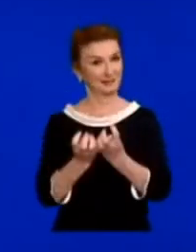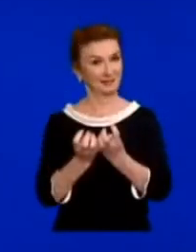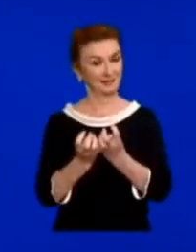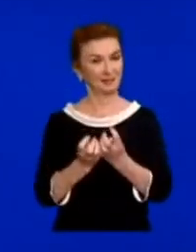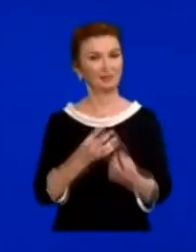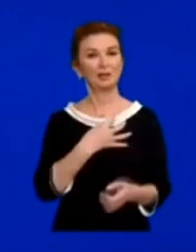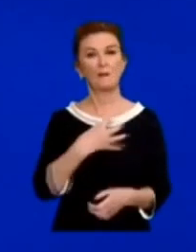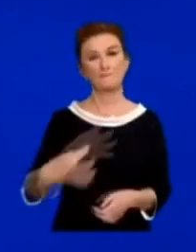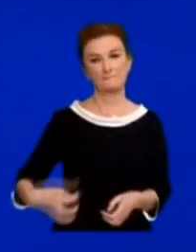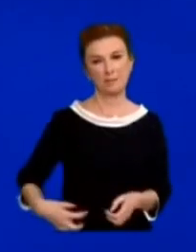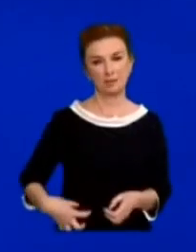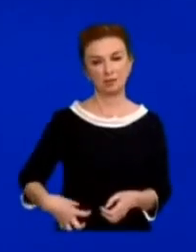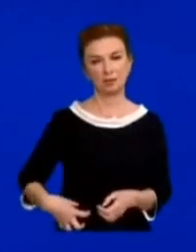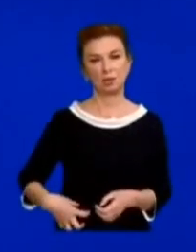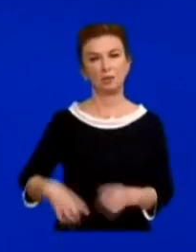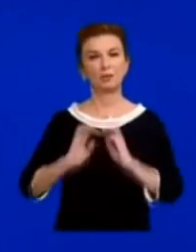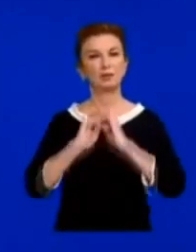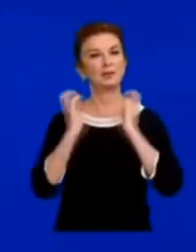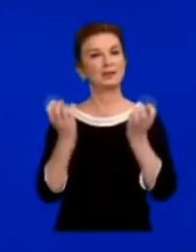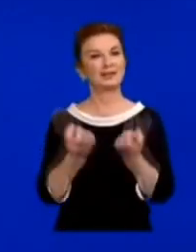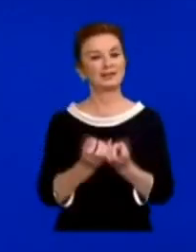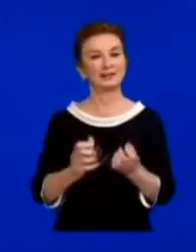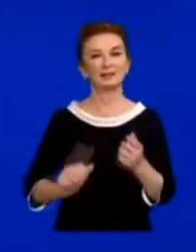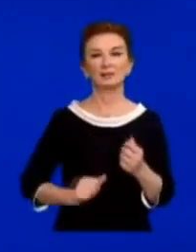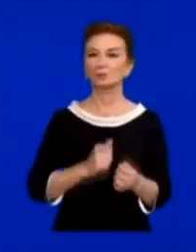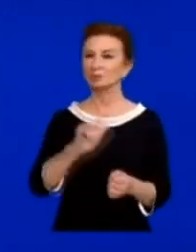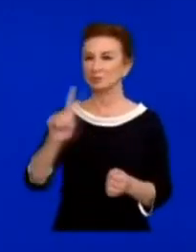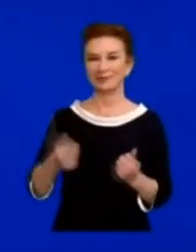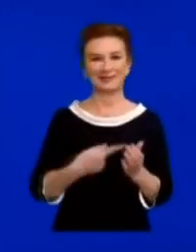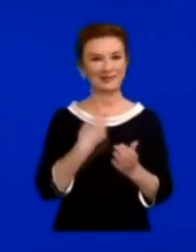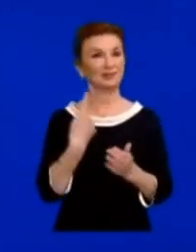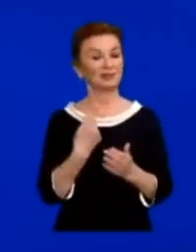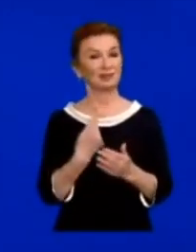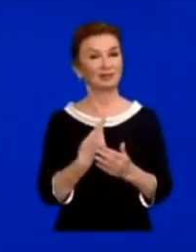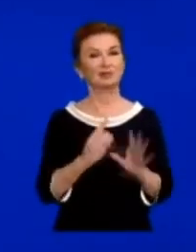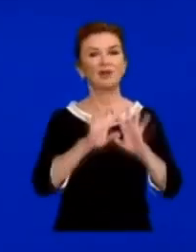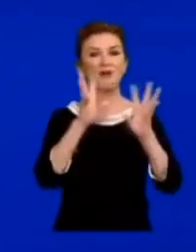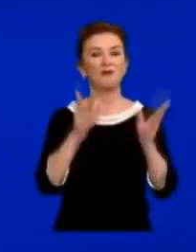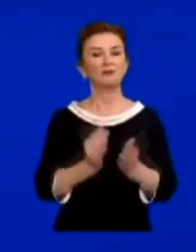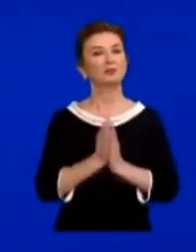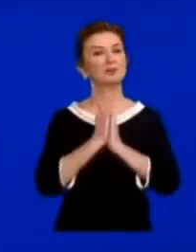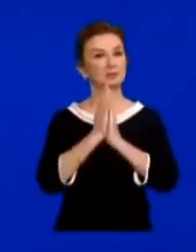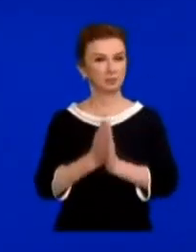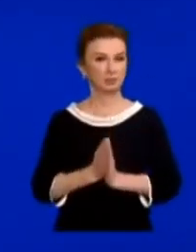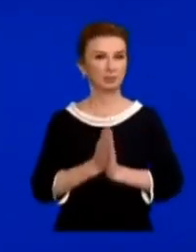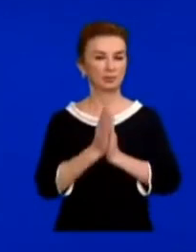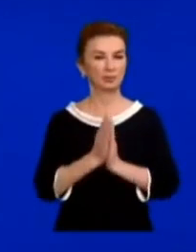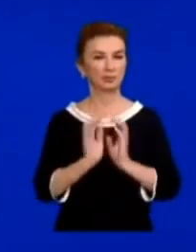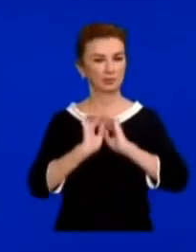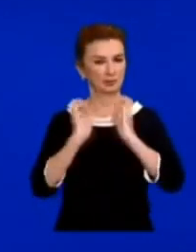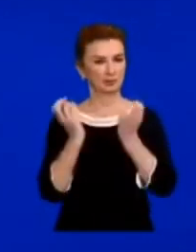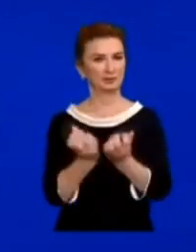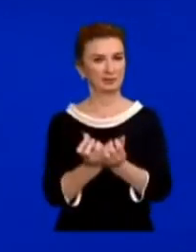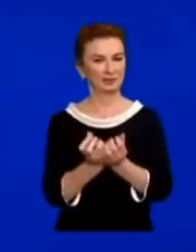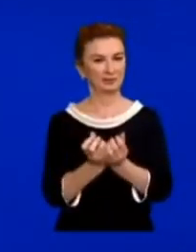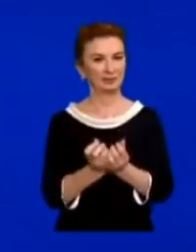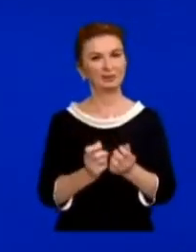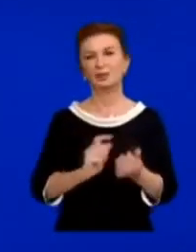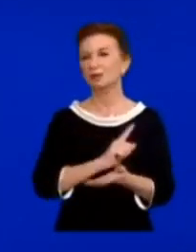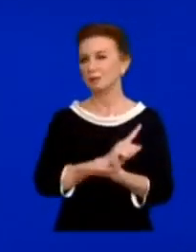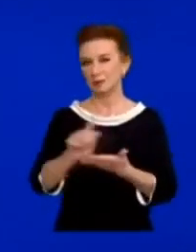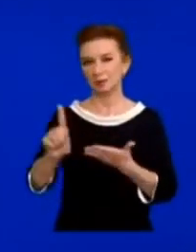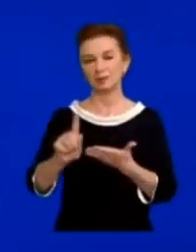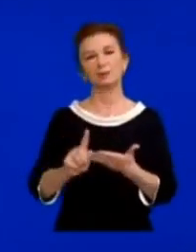pan marszałek Senatu, żeby raz jeszcze wszyscy zaapelowali do Senatu o jak